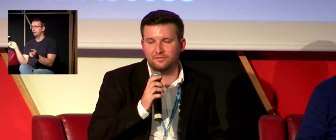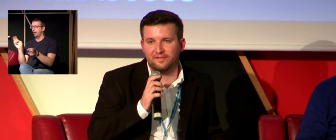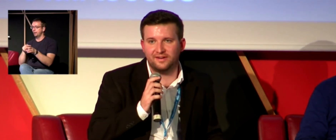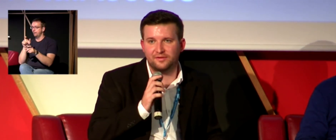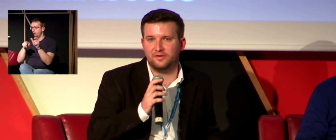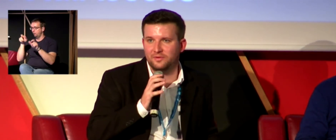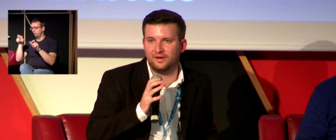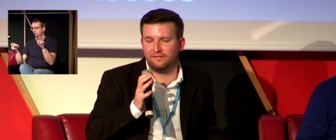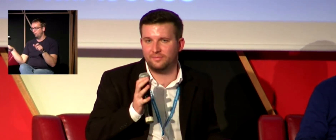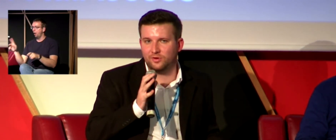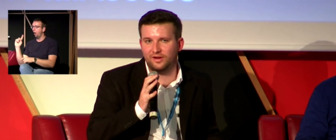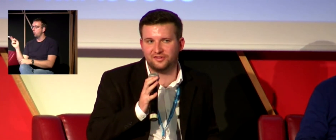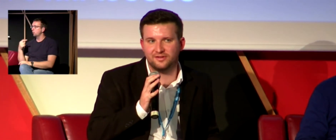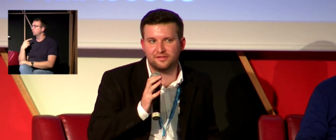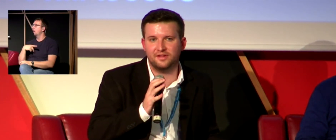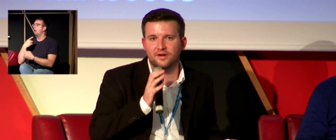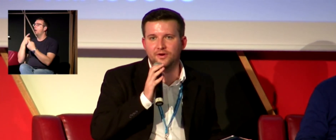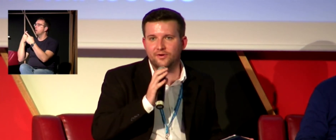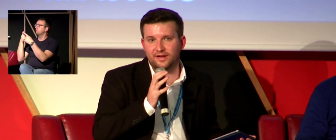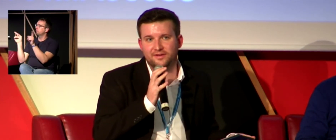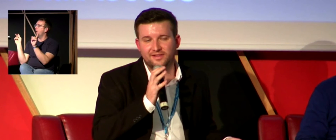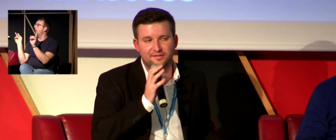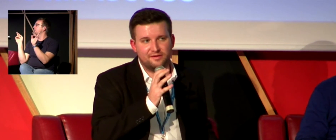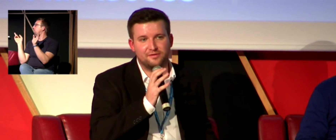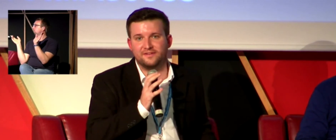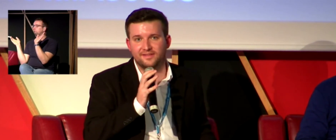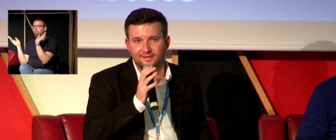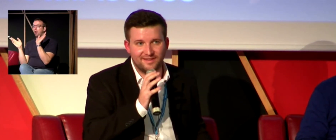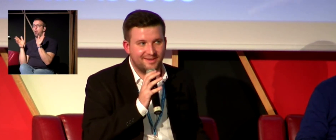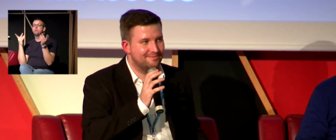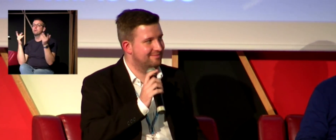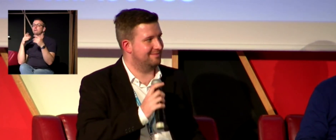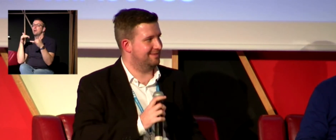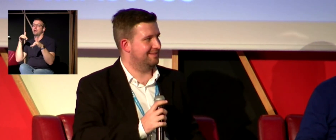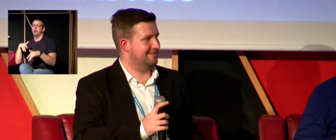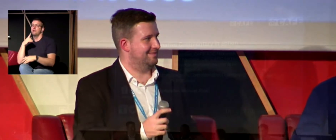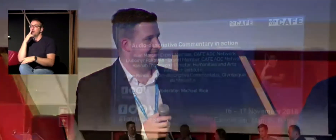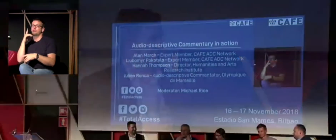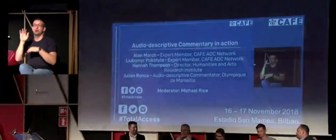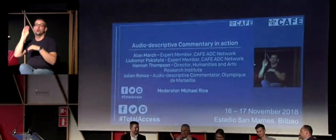free to come and find us if you do have any more questions or anything you'd like to discuss further. Thank you.